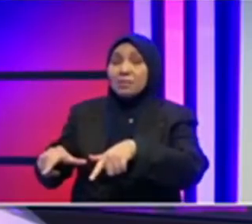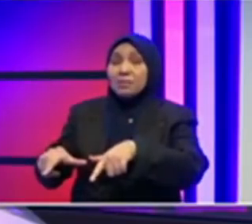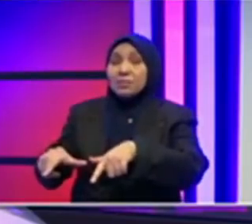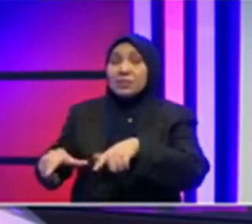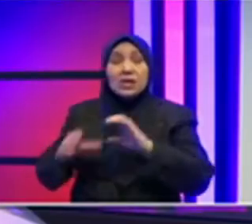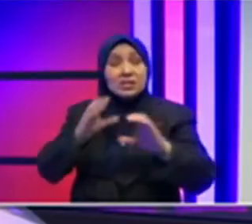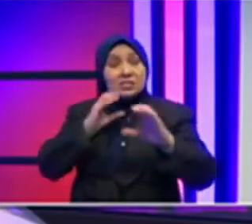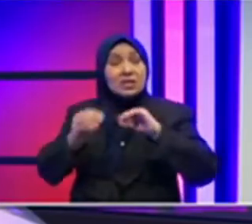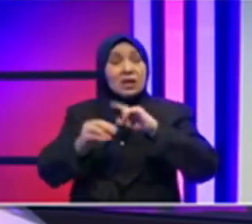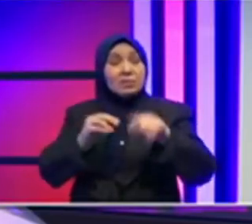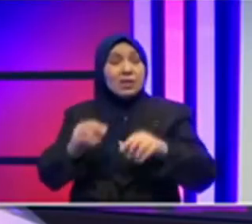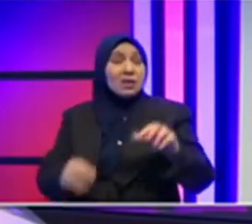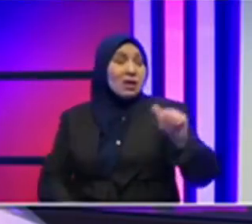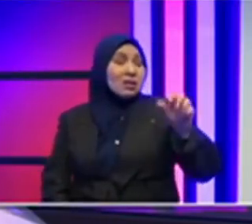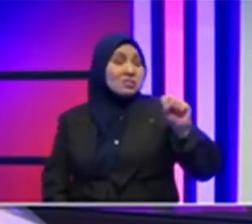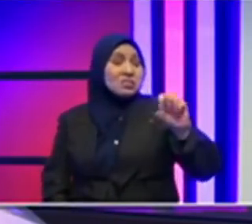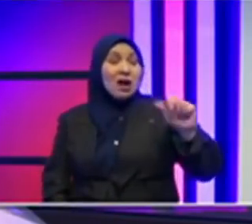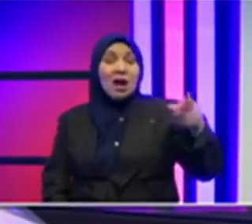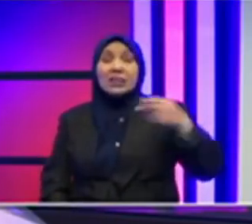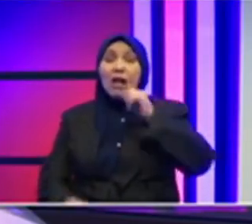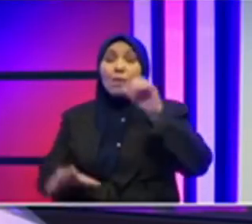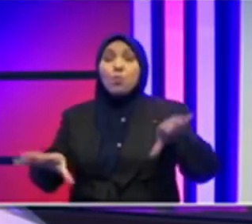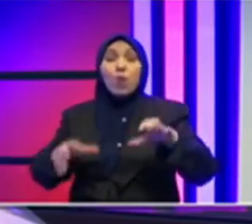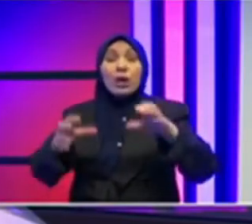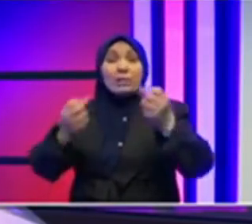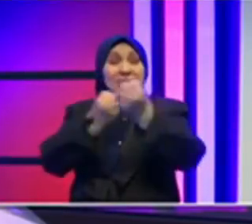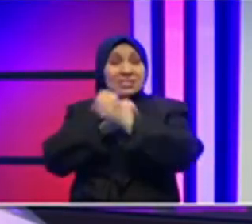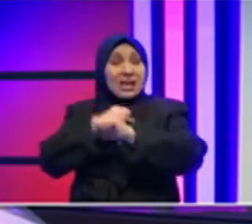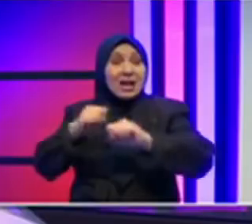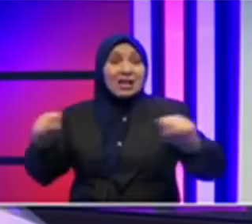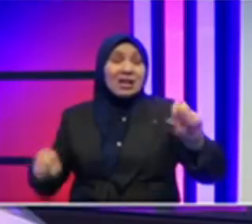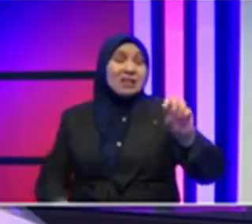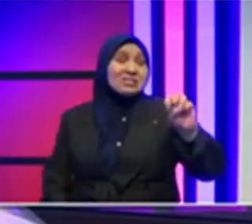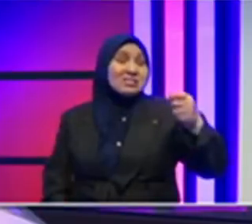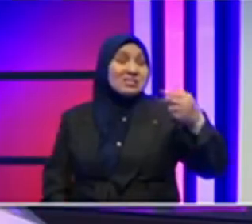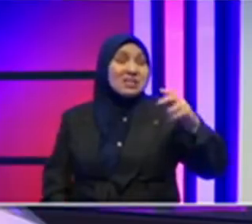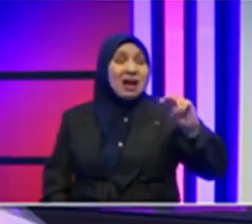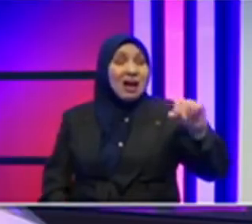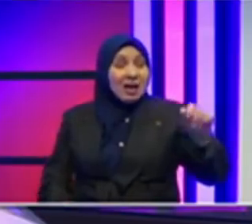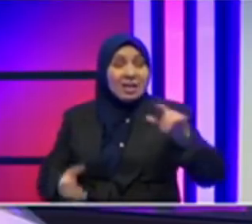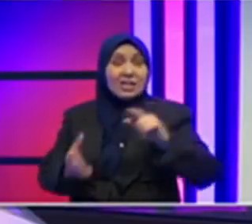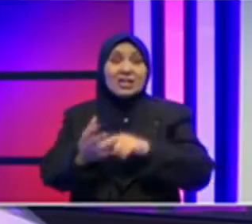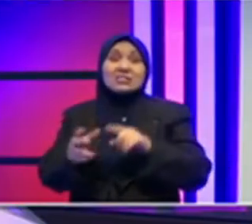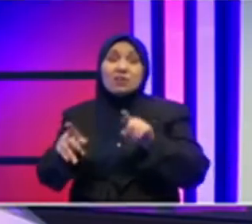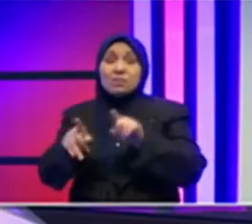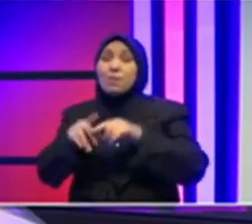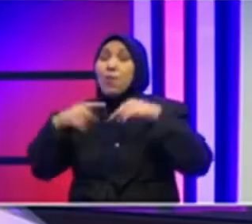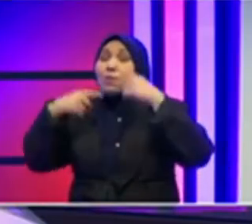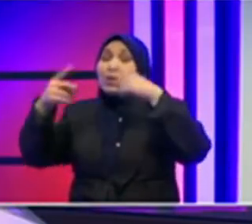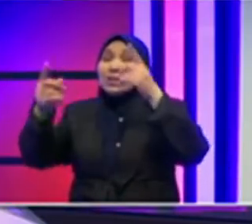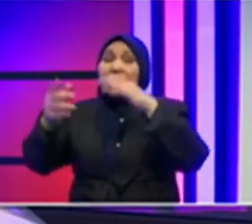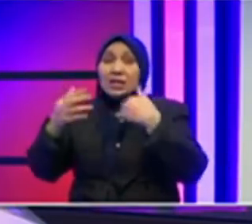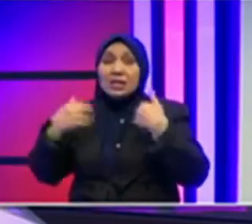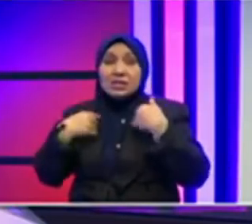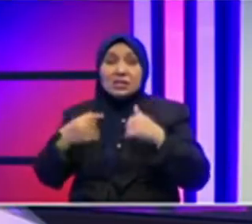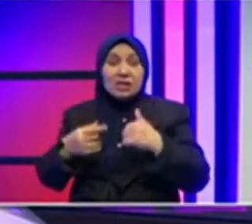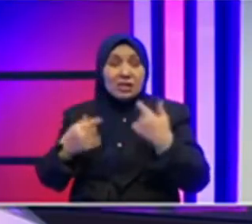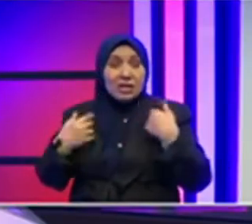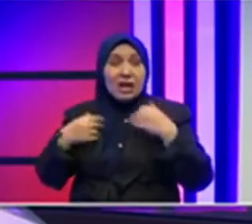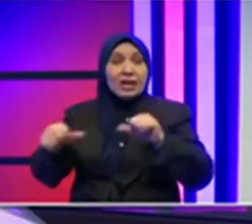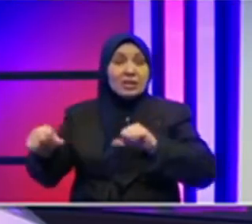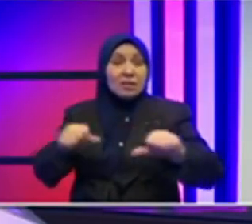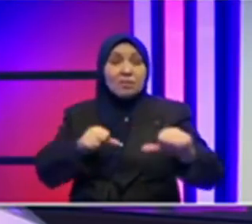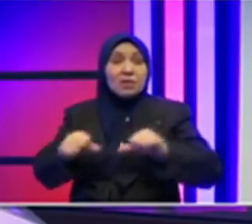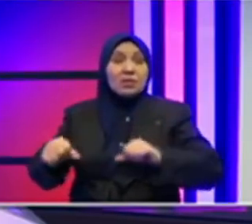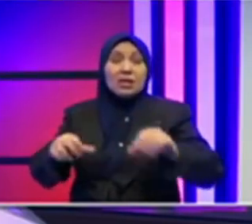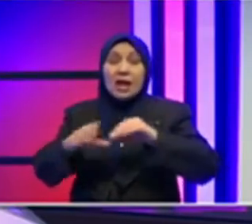bercakap tentang as-sa'ah, tidak buat persediaan. As-sa'ah ni lebih kurang macam bercuti lah, Ustaz. Bercuti kan? Kalau Ustaz nanti ada katanya nak pergi bercuti ke mana, Ustaz?